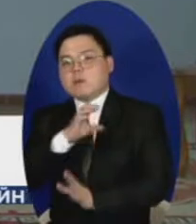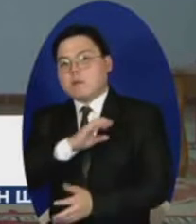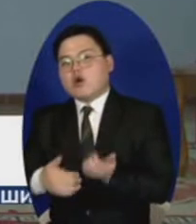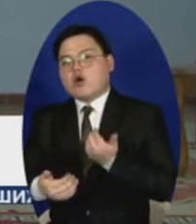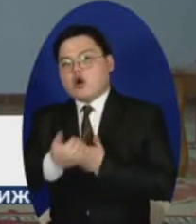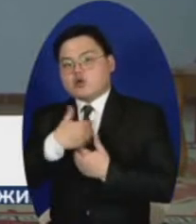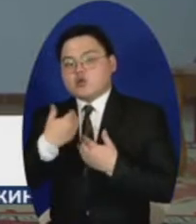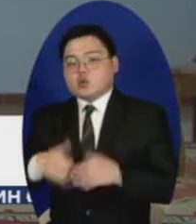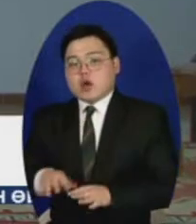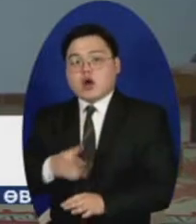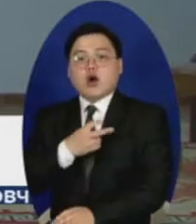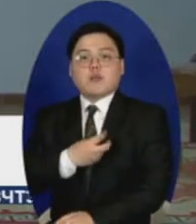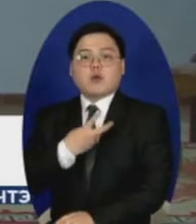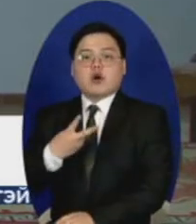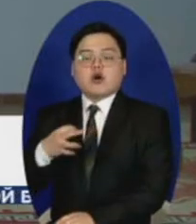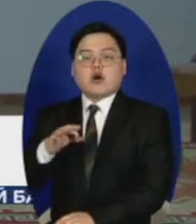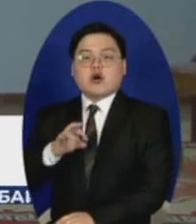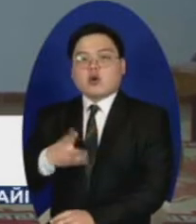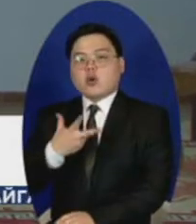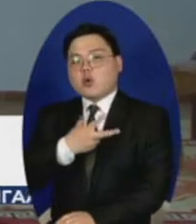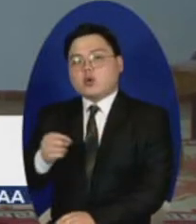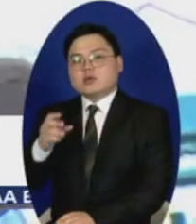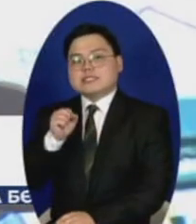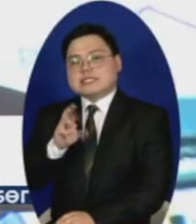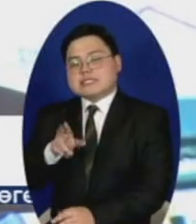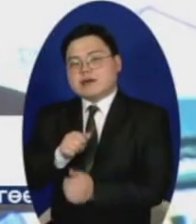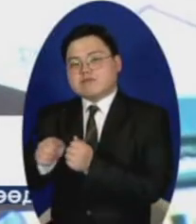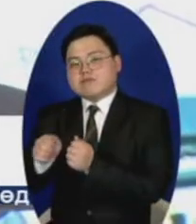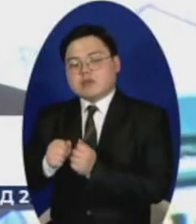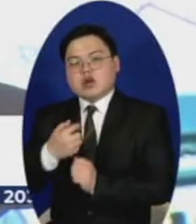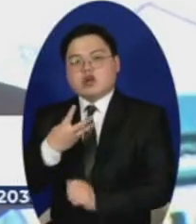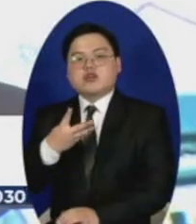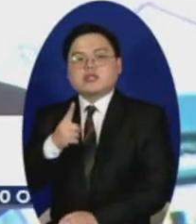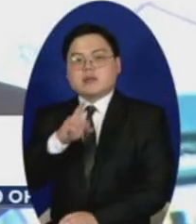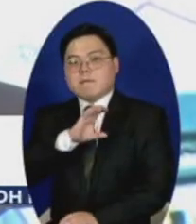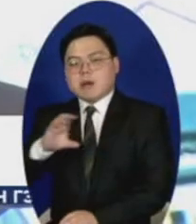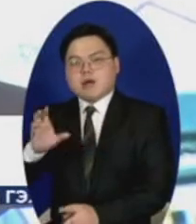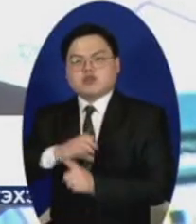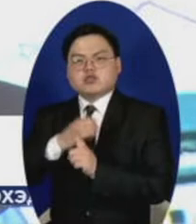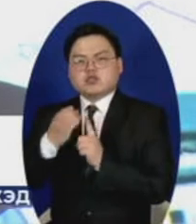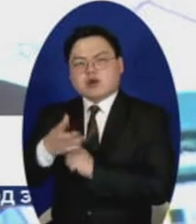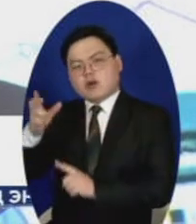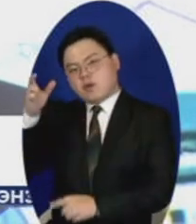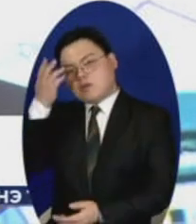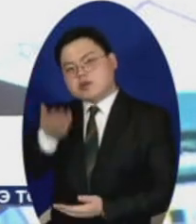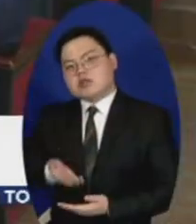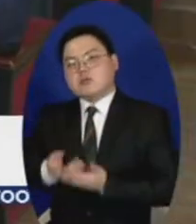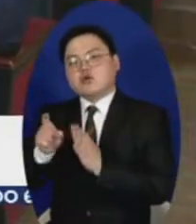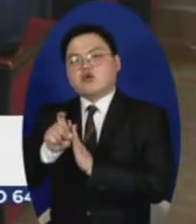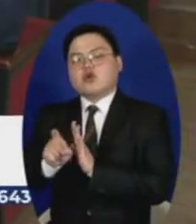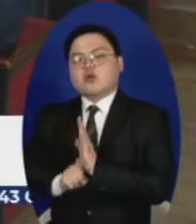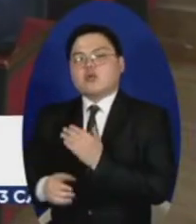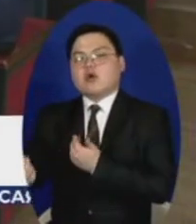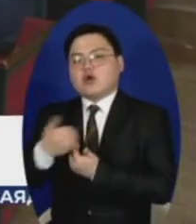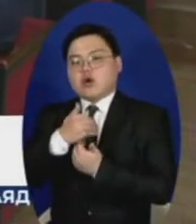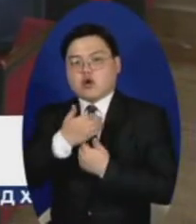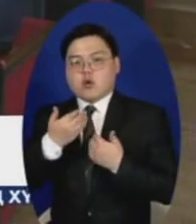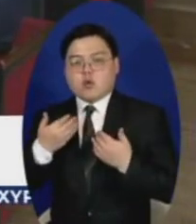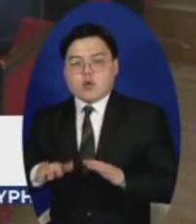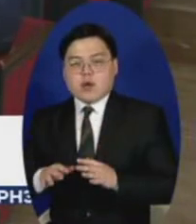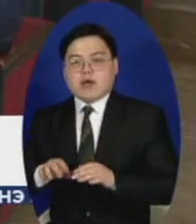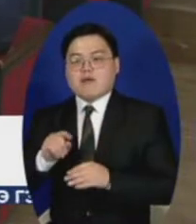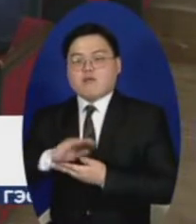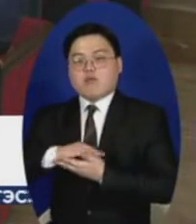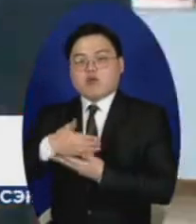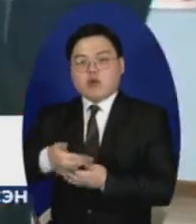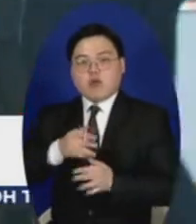Харин энэ жилийн тухайд 300 сая төгрөгийн хөрөнгө оруулалтаар 41 байгууллага соёл боловсролыг дэмжих хөтөлбөрт хамрагдаж байна. Тэдэнд